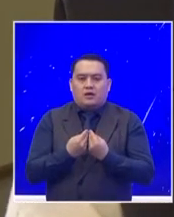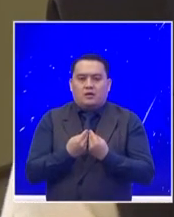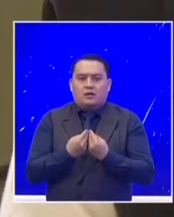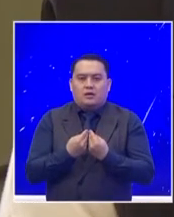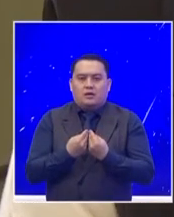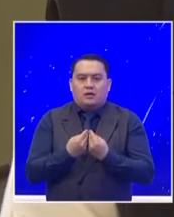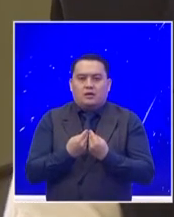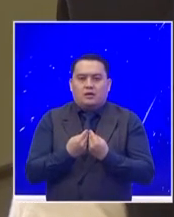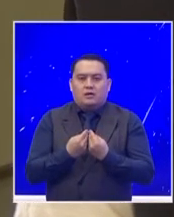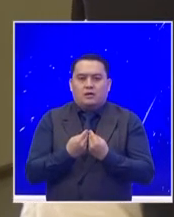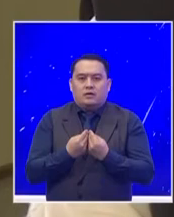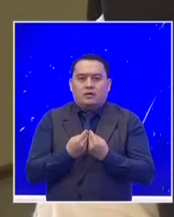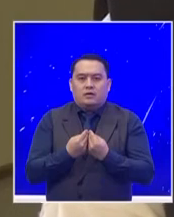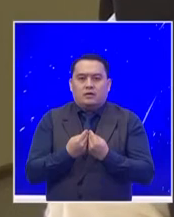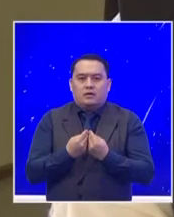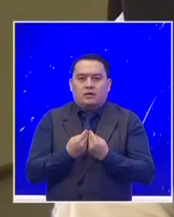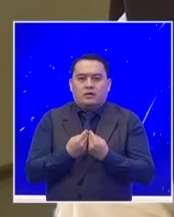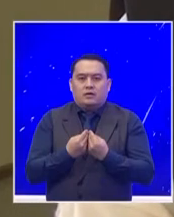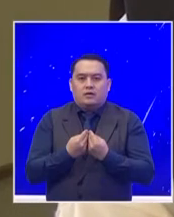сержанта,